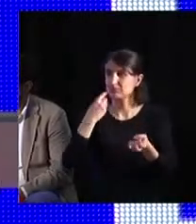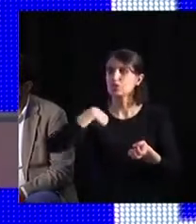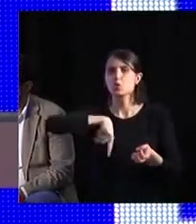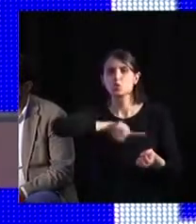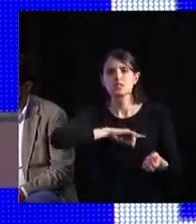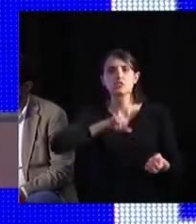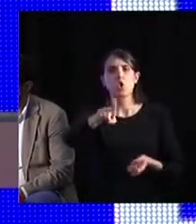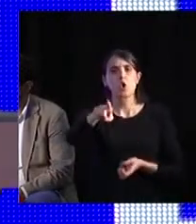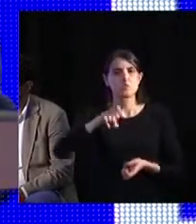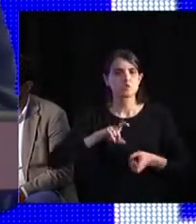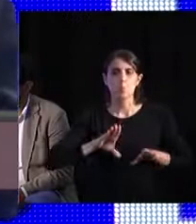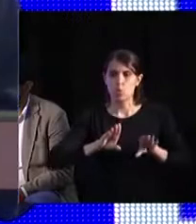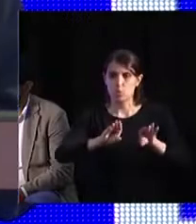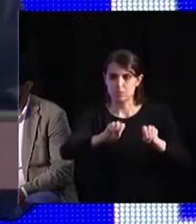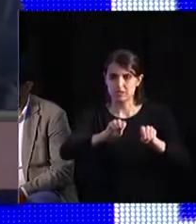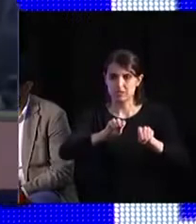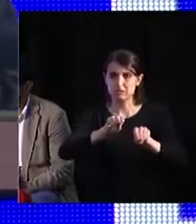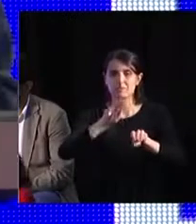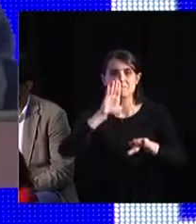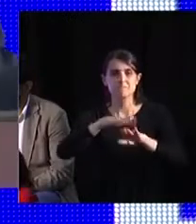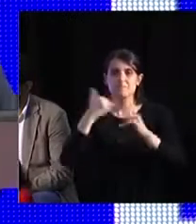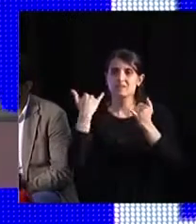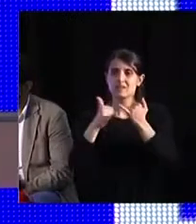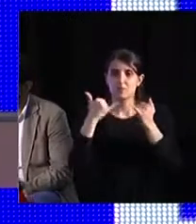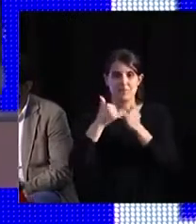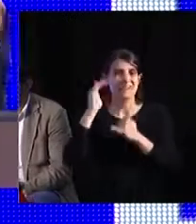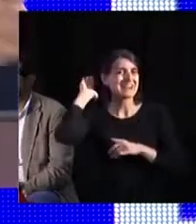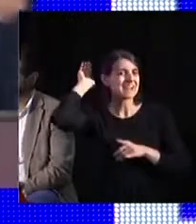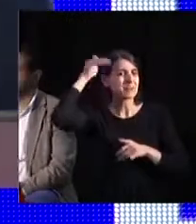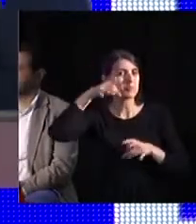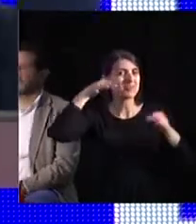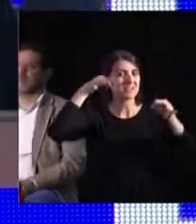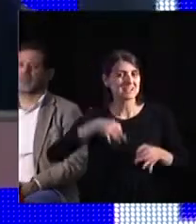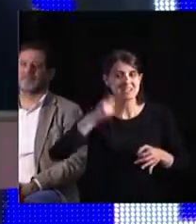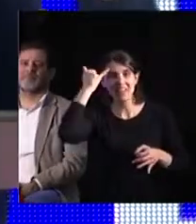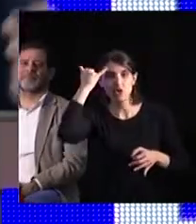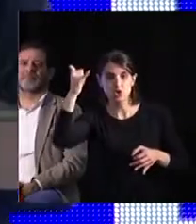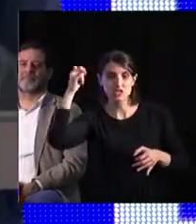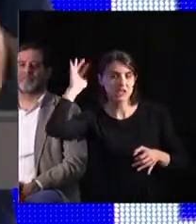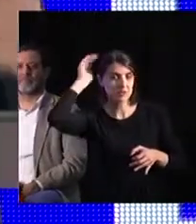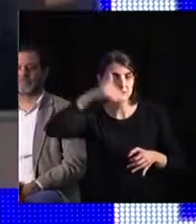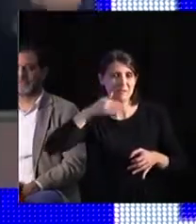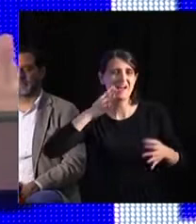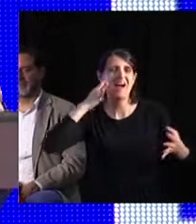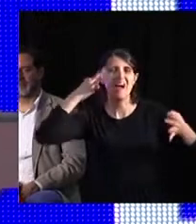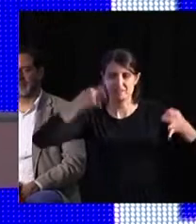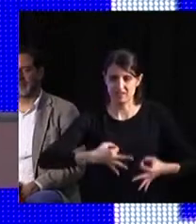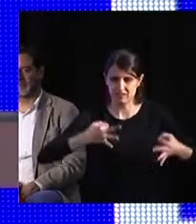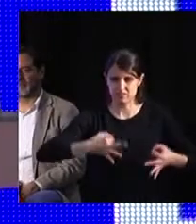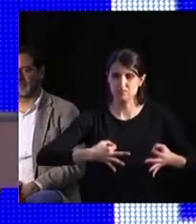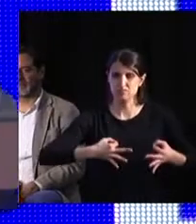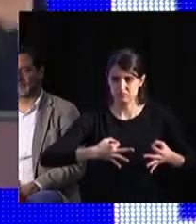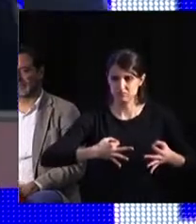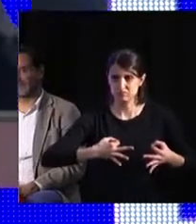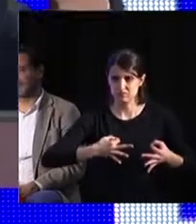útil per recuperar aquest llegat del republicanisme efectiu, no del republicanisme retòric, el republicanisme efectiu.